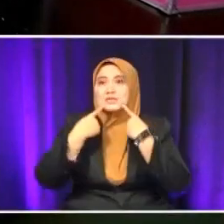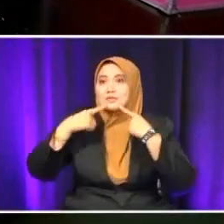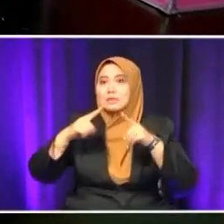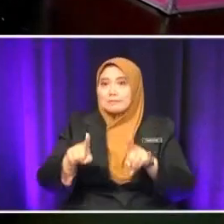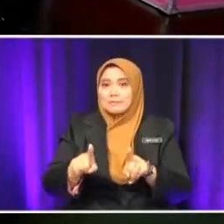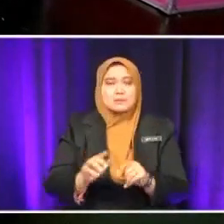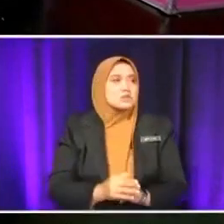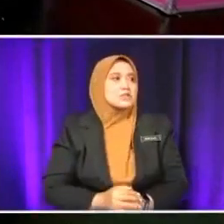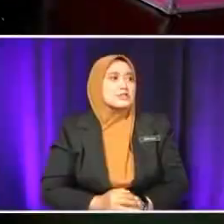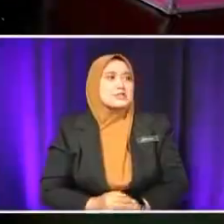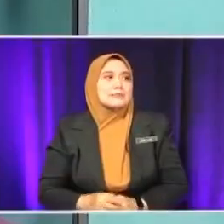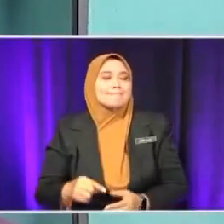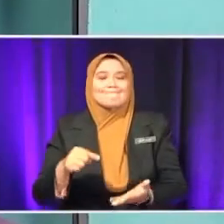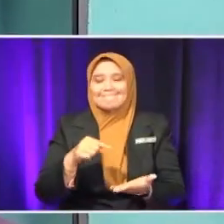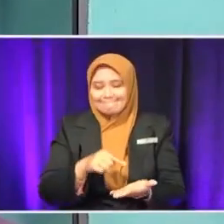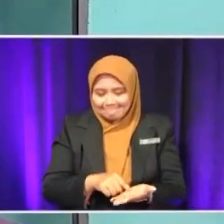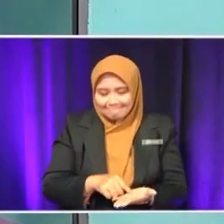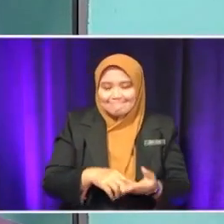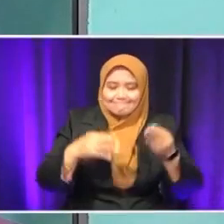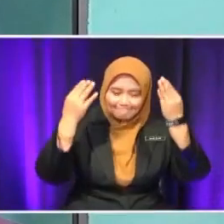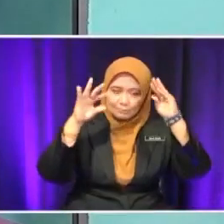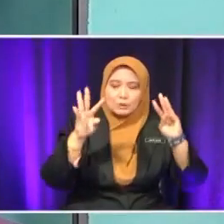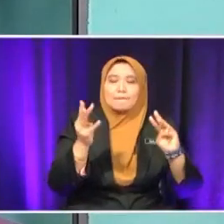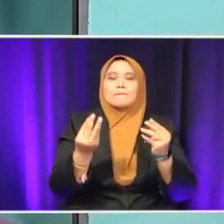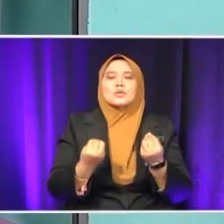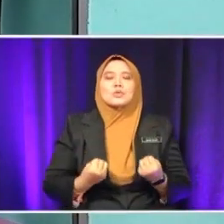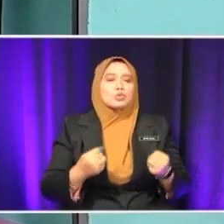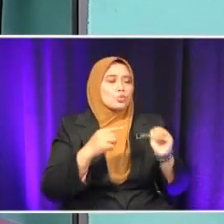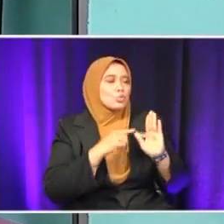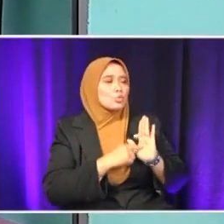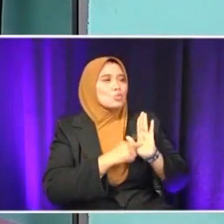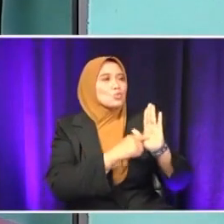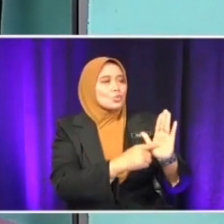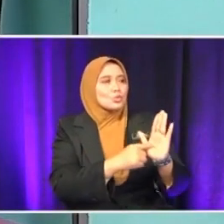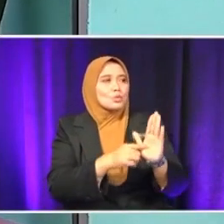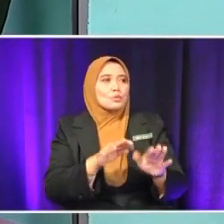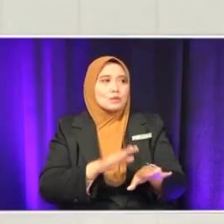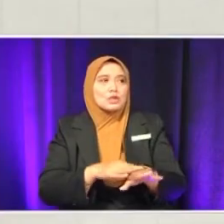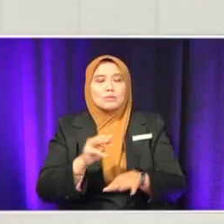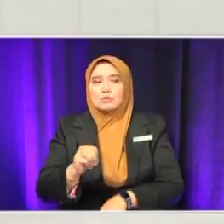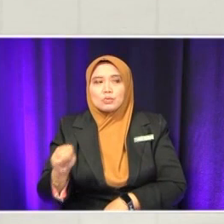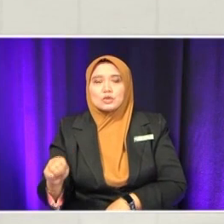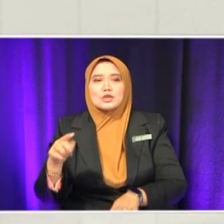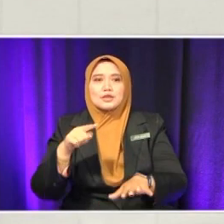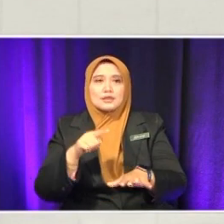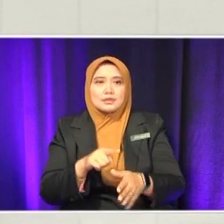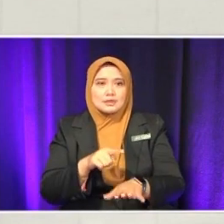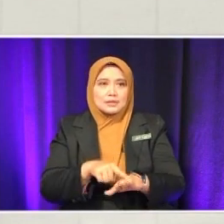Okey, yang ini yang cikgu nak tunjuk dekat okay. Murid-murid di rumah. Vertex PQRS. Okay, kita ada